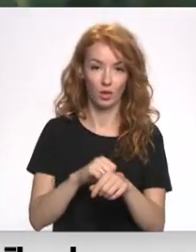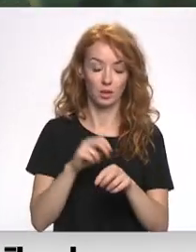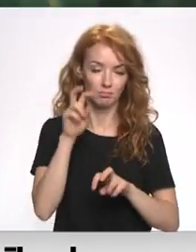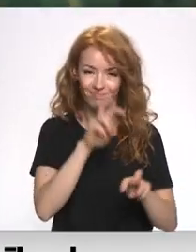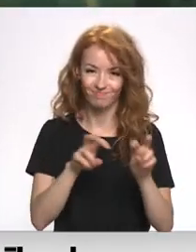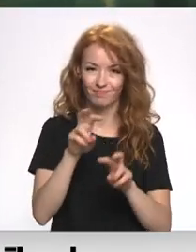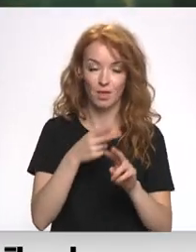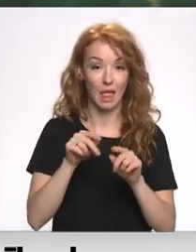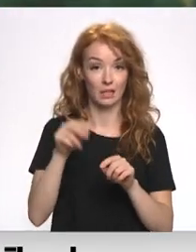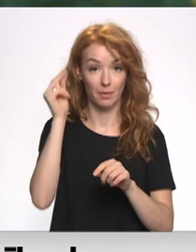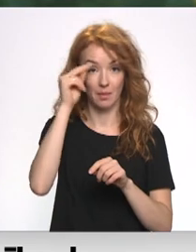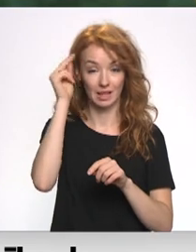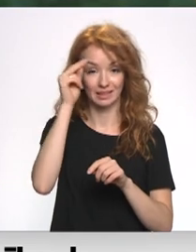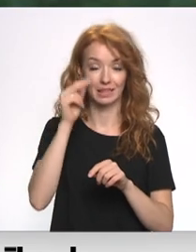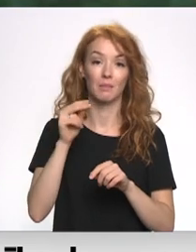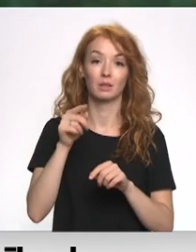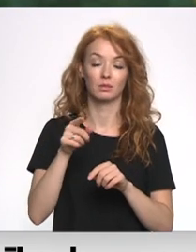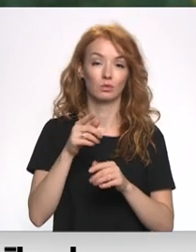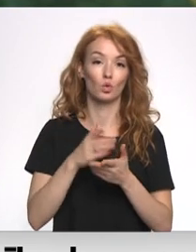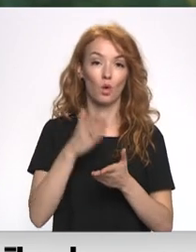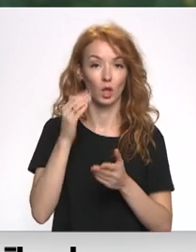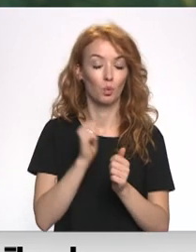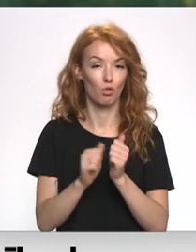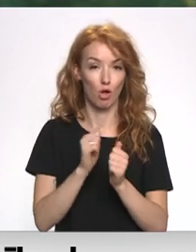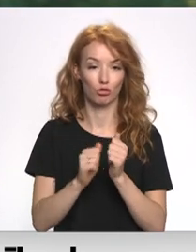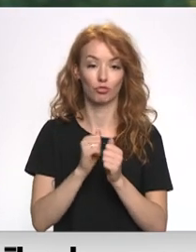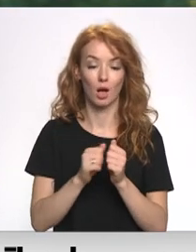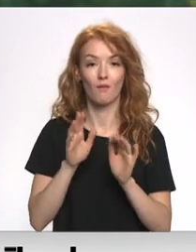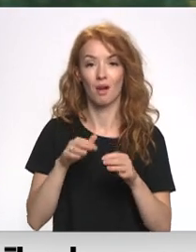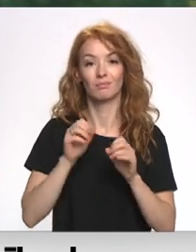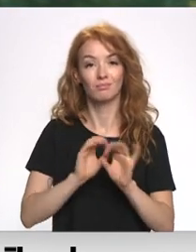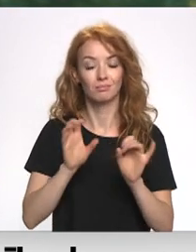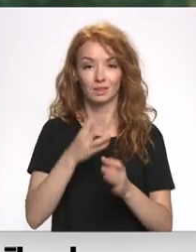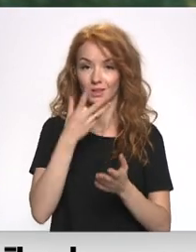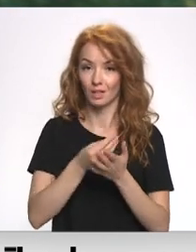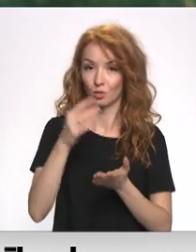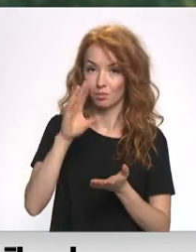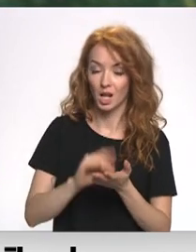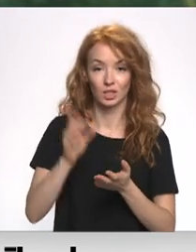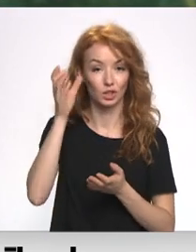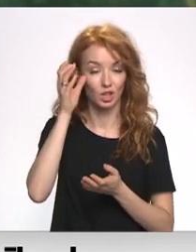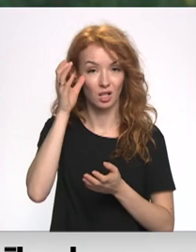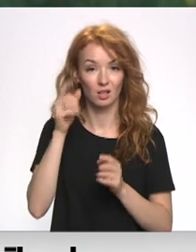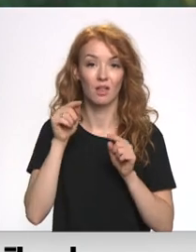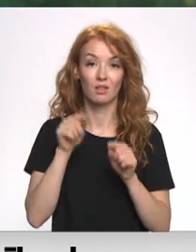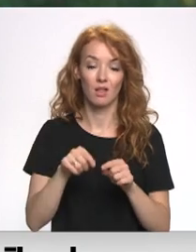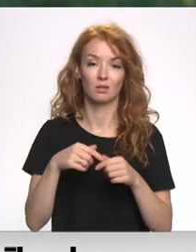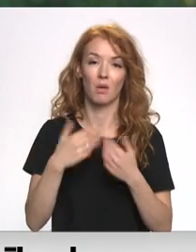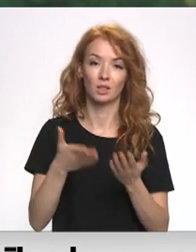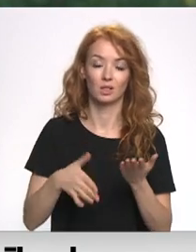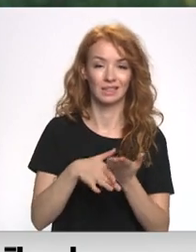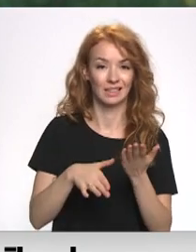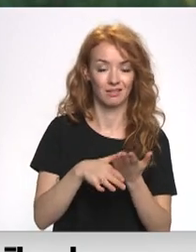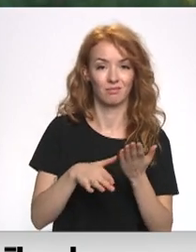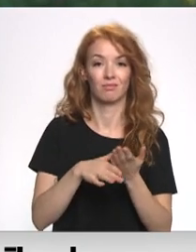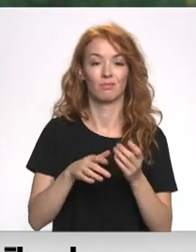šādas apmācības, semināri vai kursi notiktu biežāk, kur dalīties pieredzē, zināšanās, tad strādāt un cīnīties ar